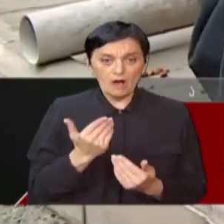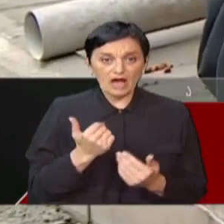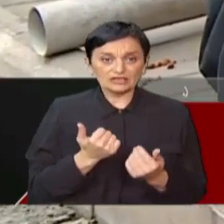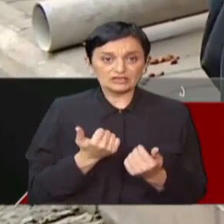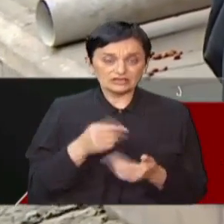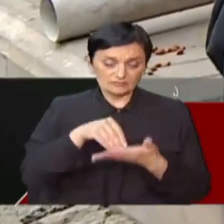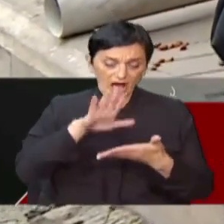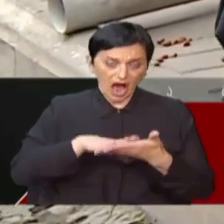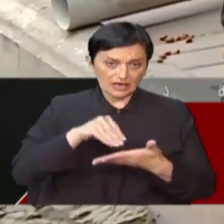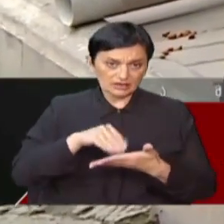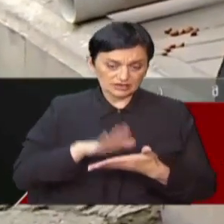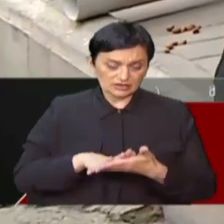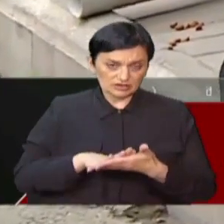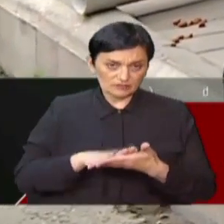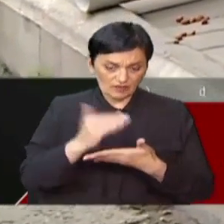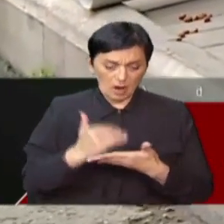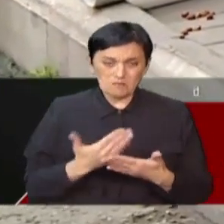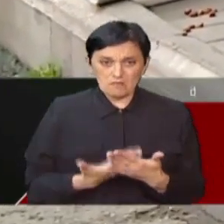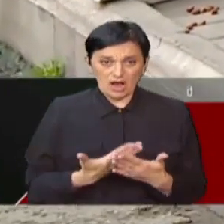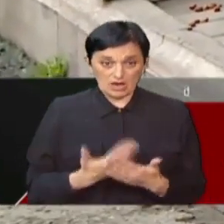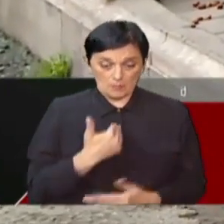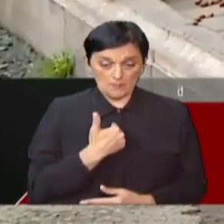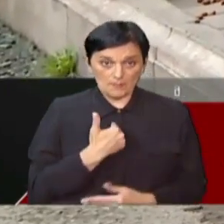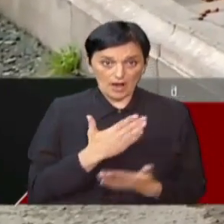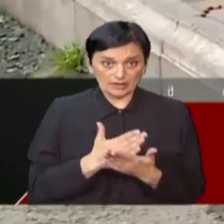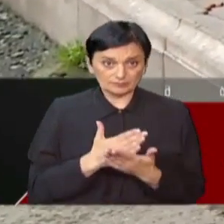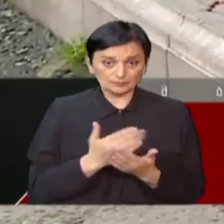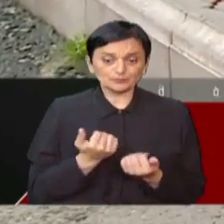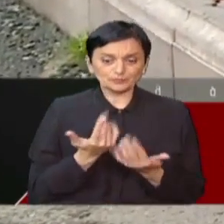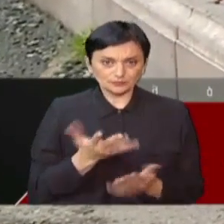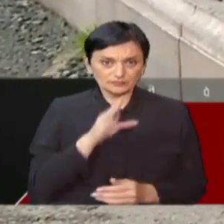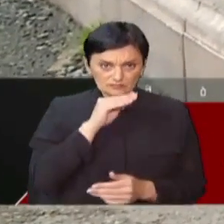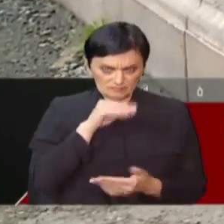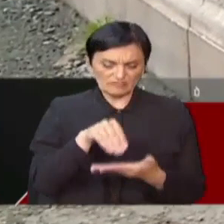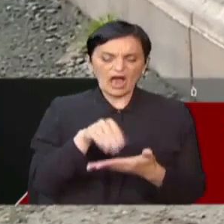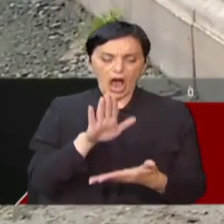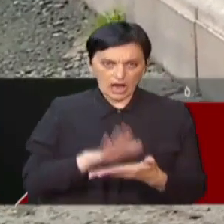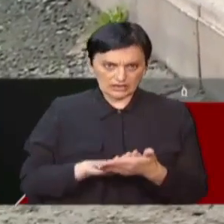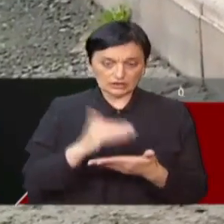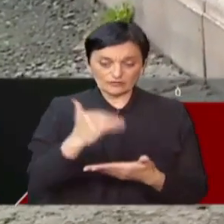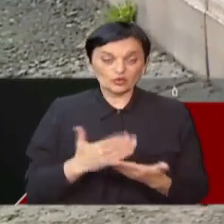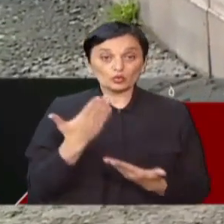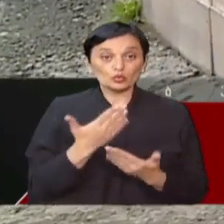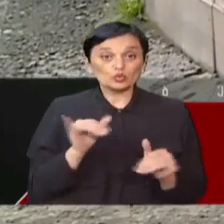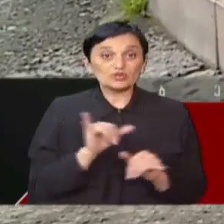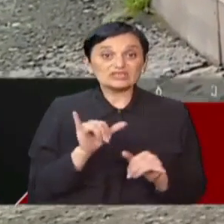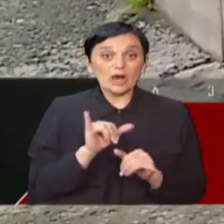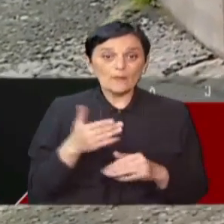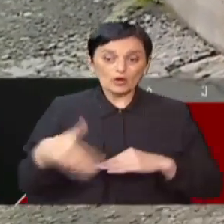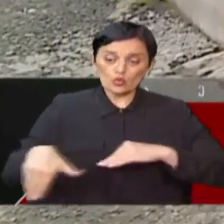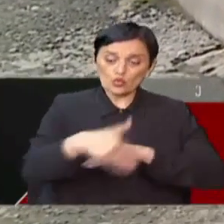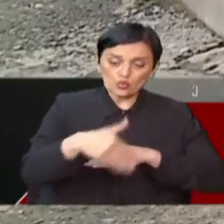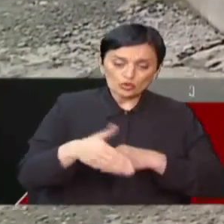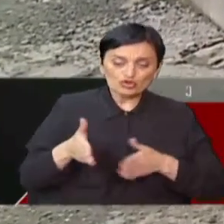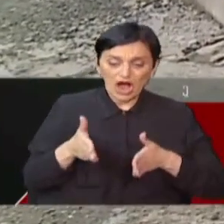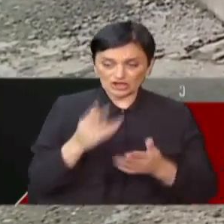აღრიცხვაზე დააყენება. აი მე მაგალითად ეხლა რომ ყავს ამდენი ძაღლი, კი ბატონო, დავაყენებ აღრიცხვაზე. თუ სადმე გადაგდებული ტრასაზე ქუჩაში